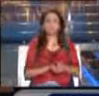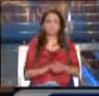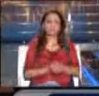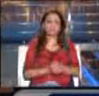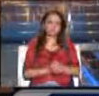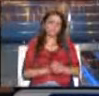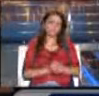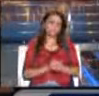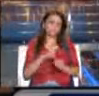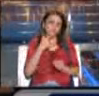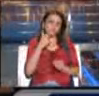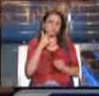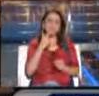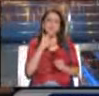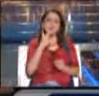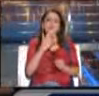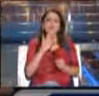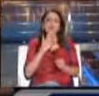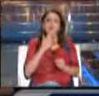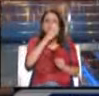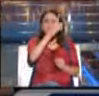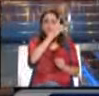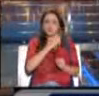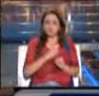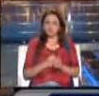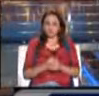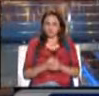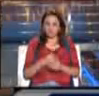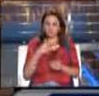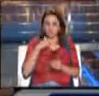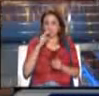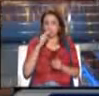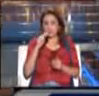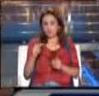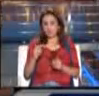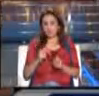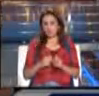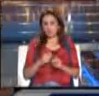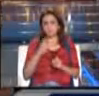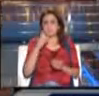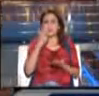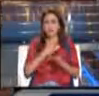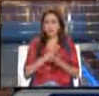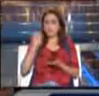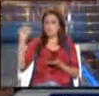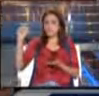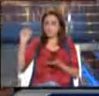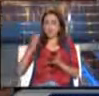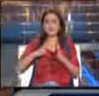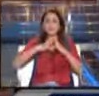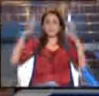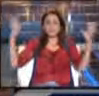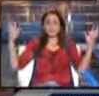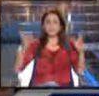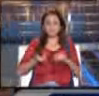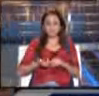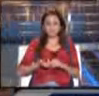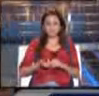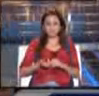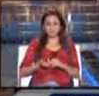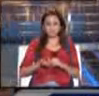معلش، مش انا مش بقلل من حقهم، بس انا قصدي على خالد عفوا اللي انت بنقطع، انا بتكلم على ان حقهم اكبر بكتير جدا. أيوة من ماتش كوره. ده اللي قصدي عليه. فكره